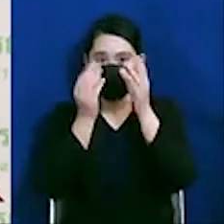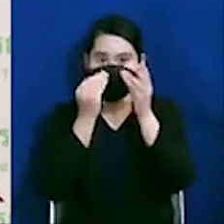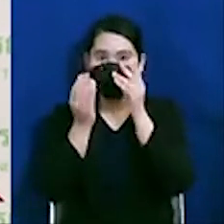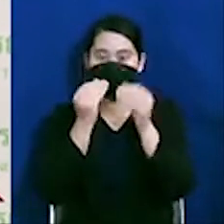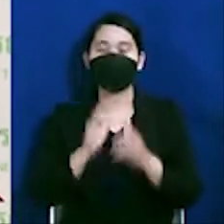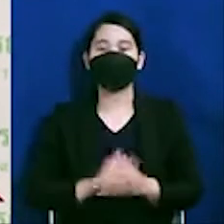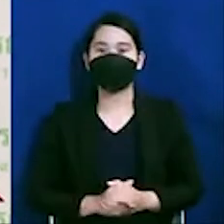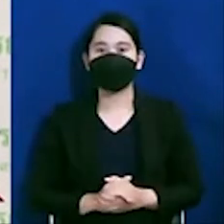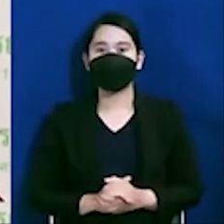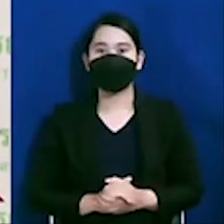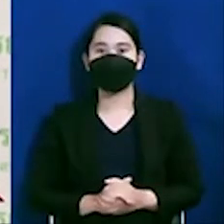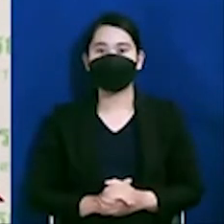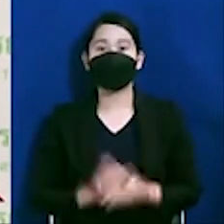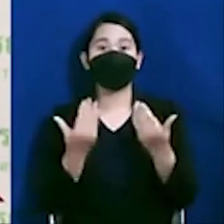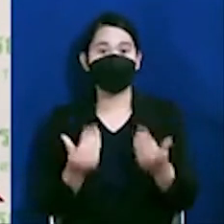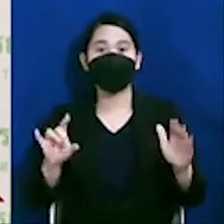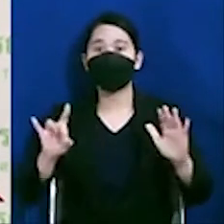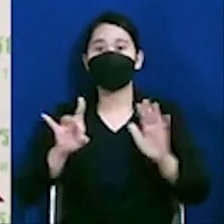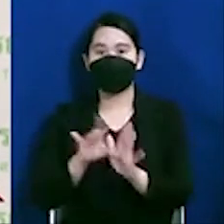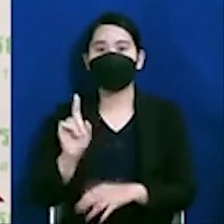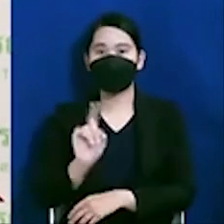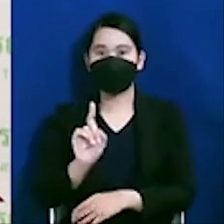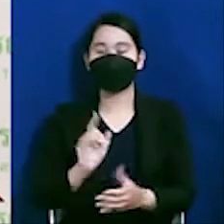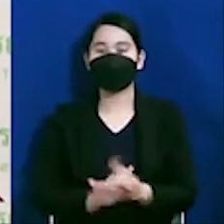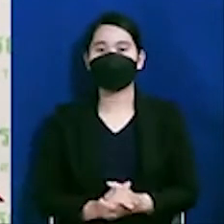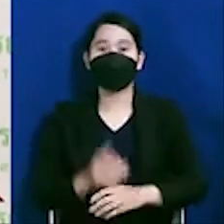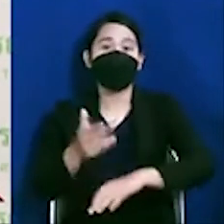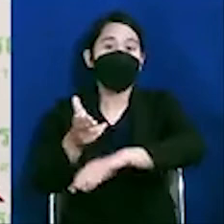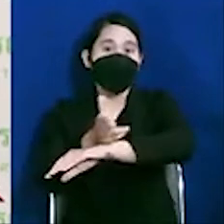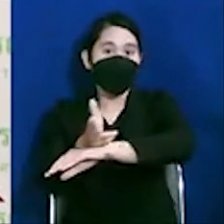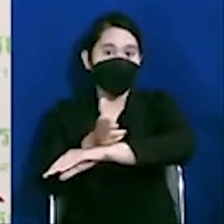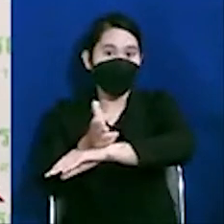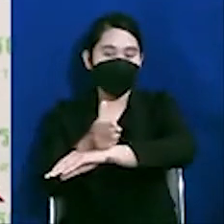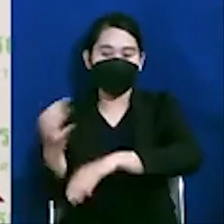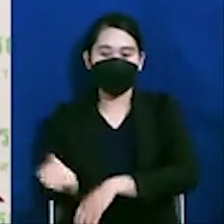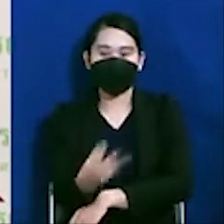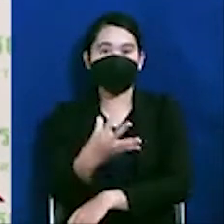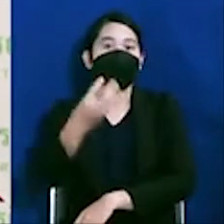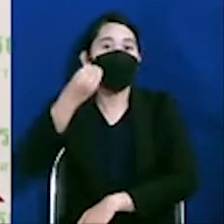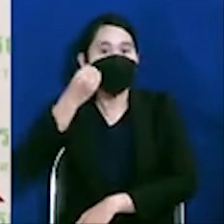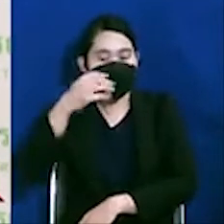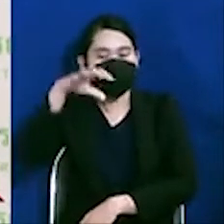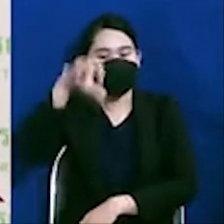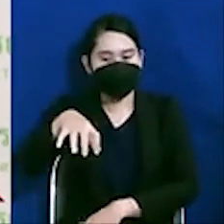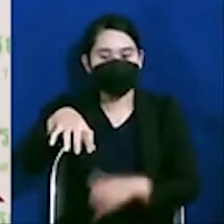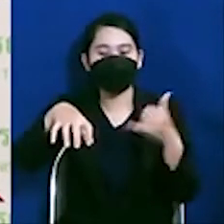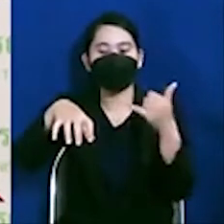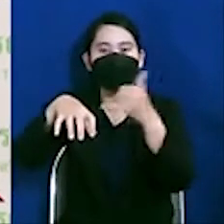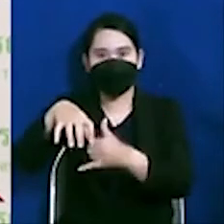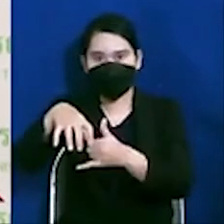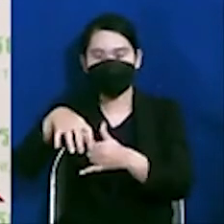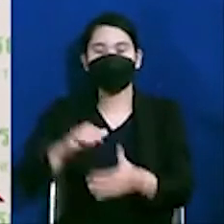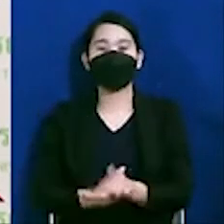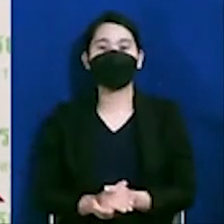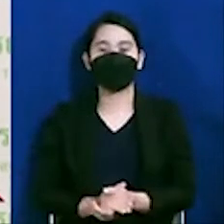ครับและเราจะทิ้งท้ายกันวันนี้ครับด้วยวีดีโอคลิปโฮมไอโซเลชั่นหรือที่เรียกว่าการ